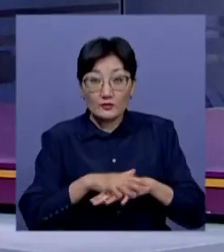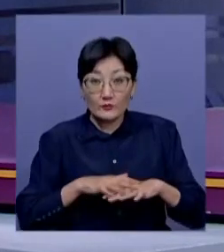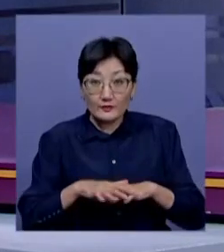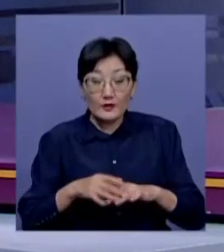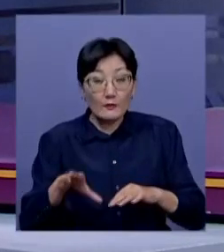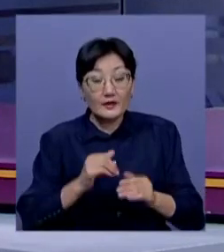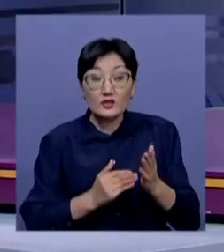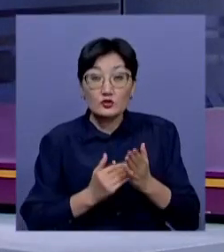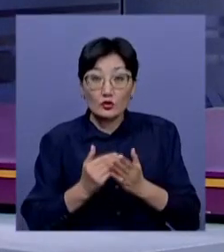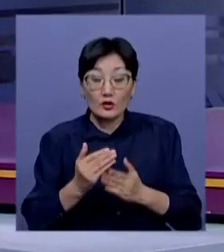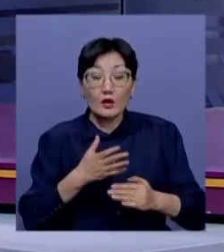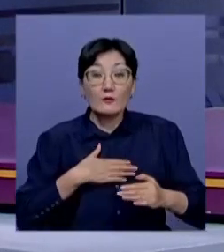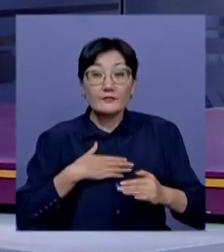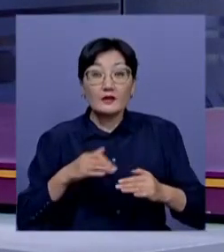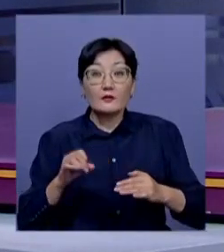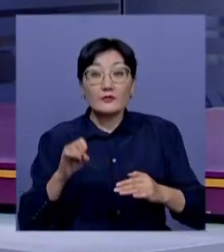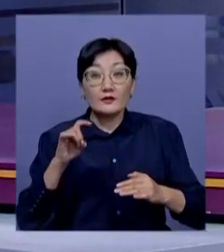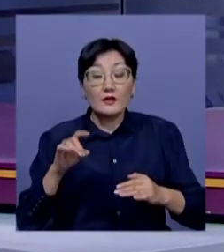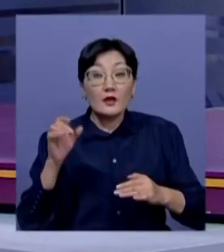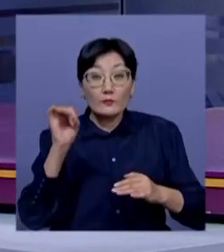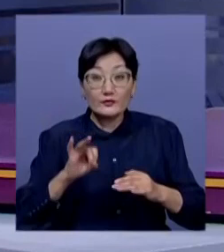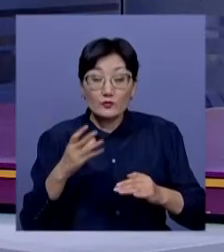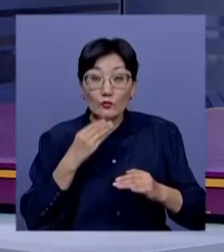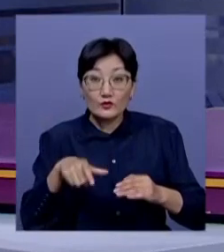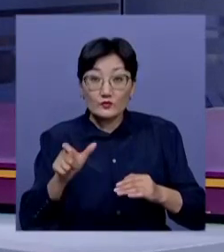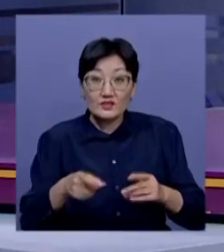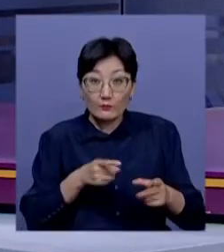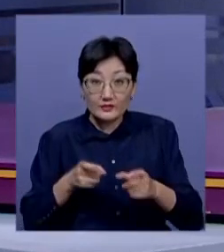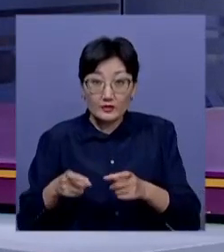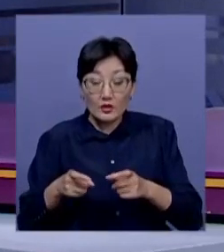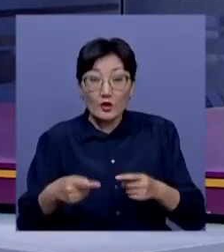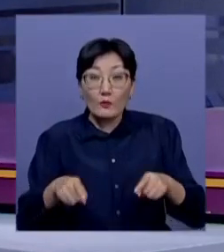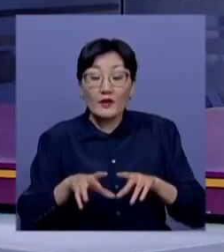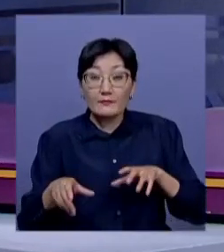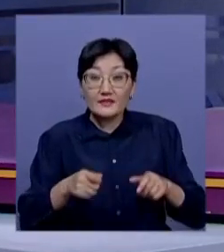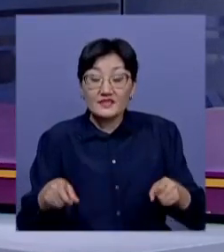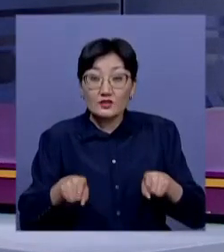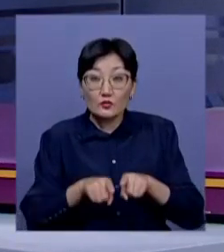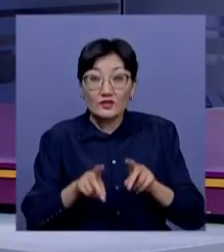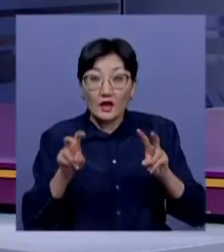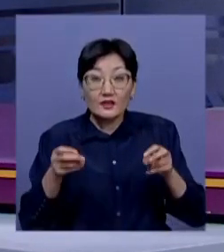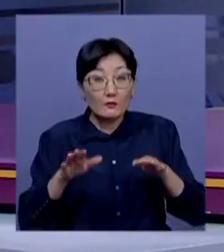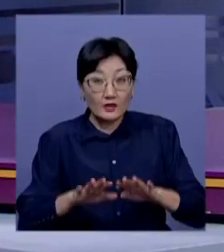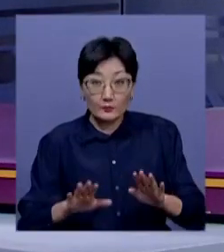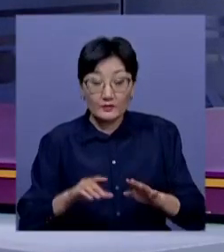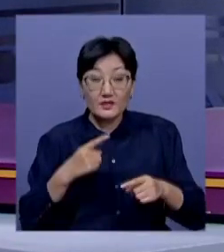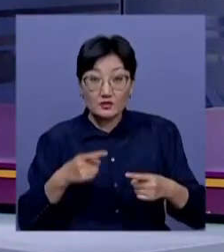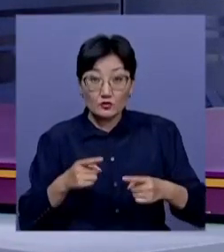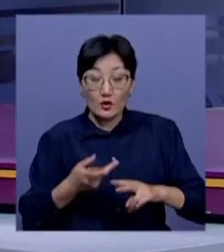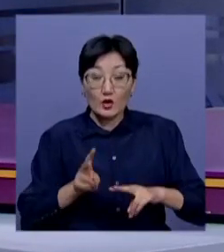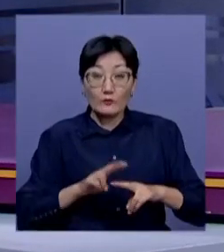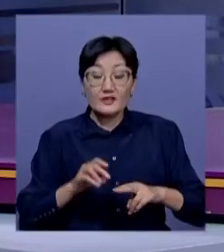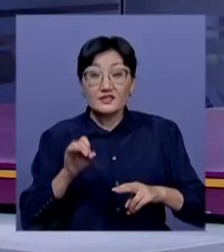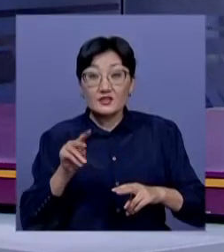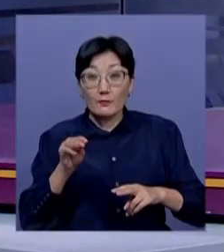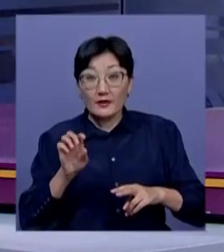тыныштық бәрінен жоғары. Мен ел тарихында өз азаматтарына оқ жаудырған, қан төккен президент ретінде қалғым келмейді деп атап өтеді. Сондай-ақ